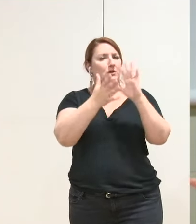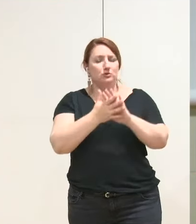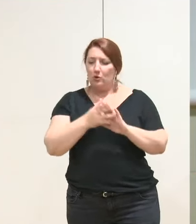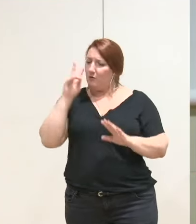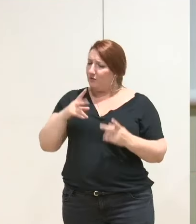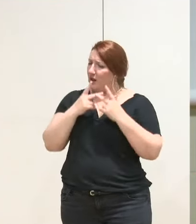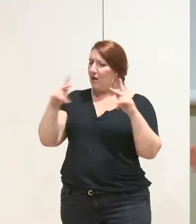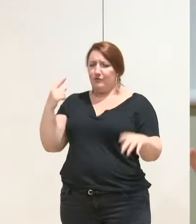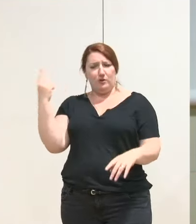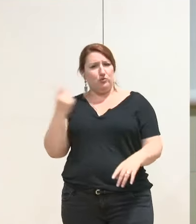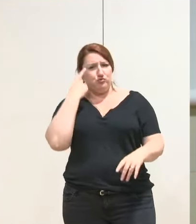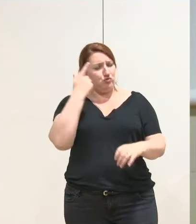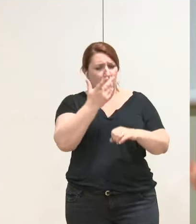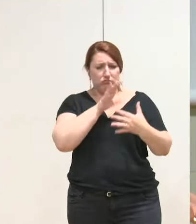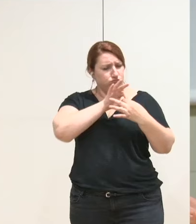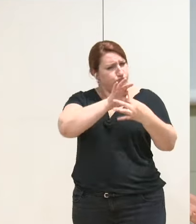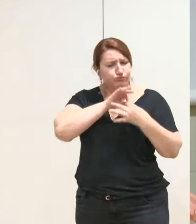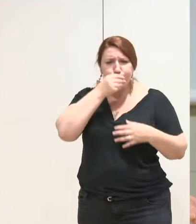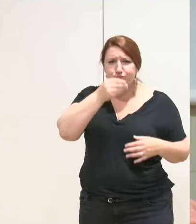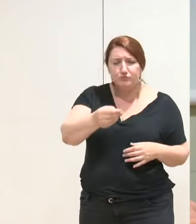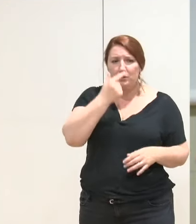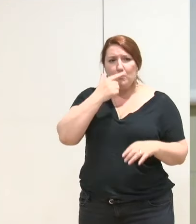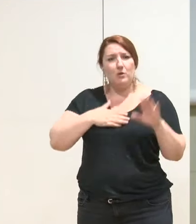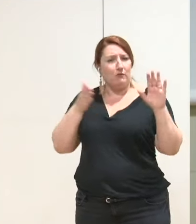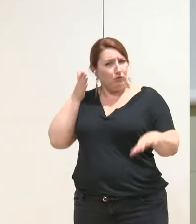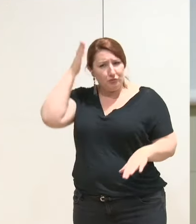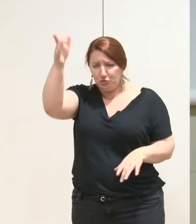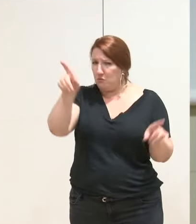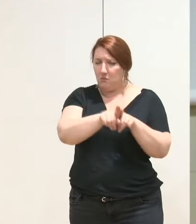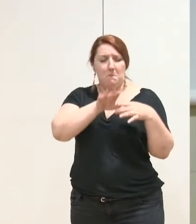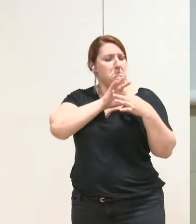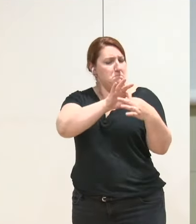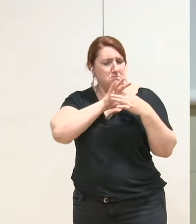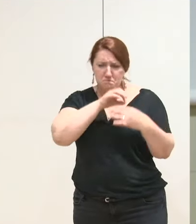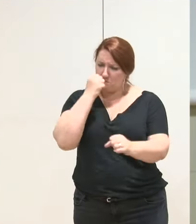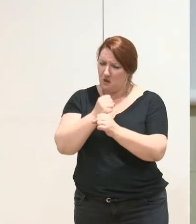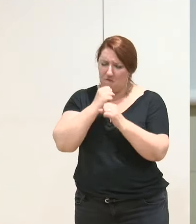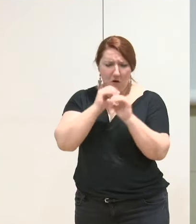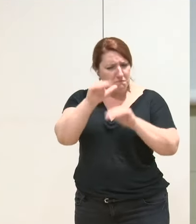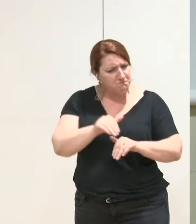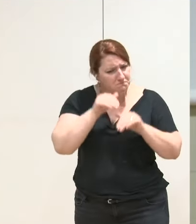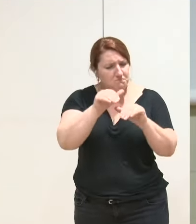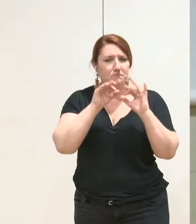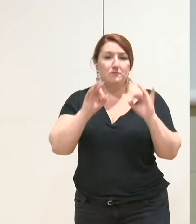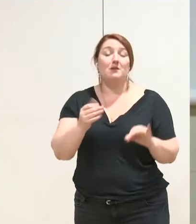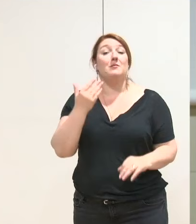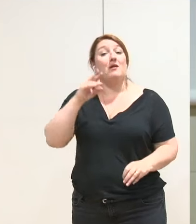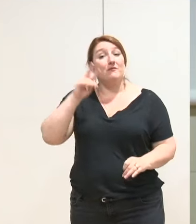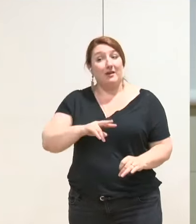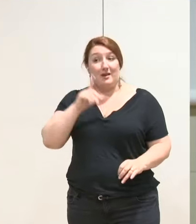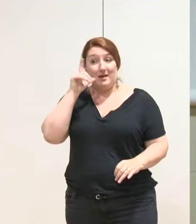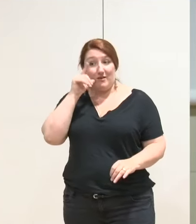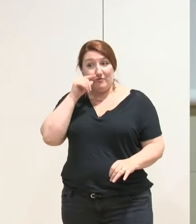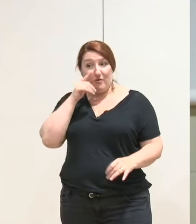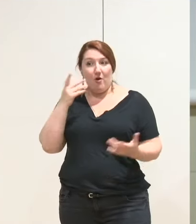pu compter et à mon sens on pourra compter encore sur elle demain évidemment c'est un effort assez important que nous